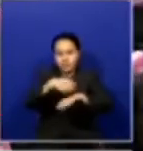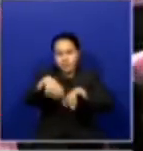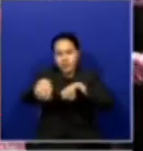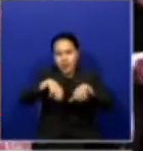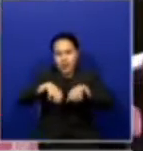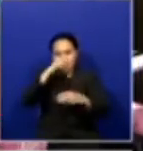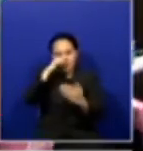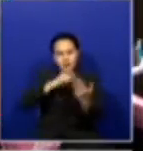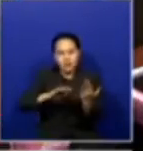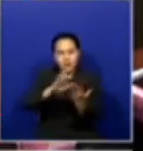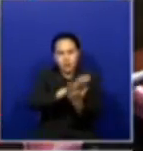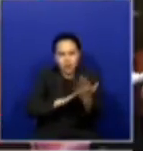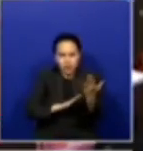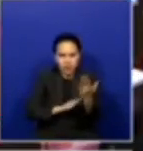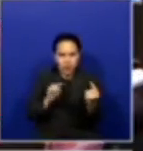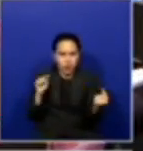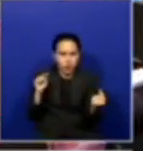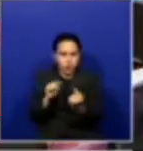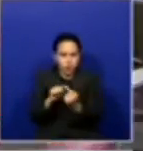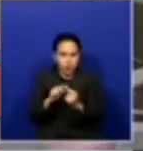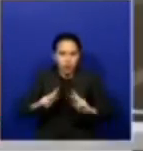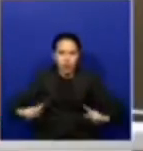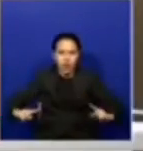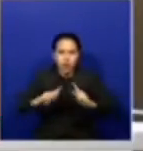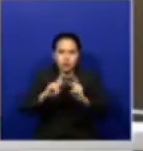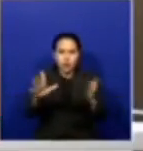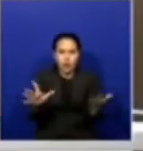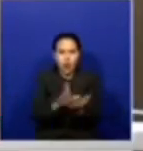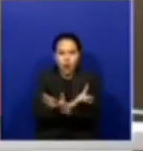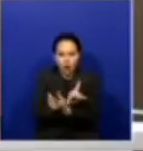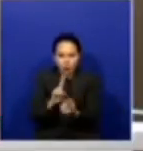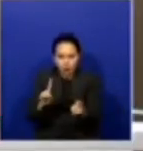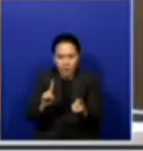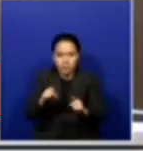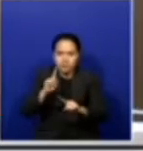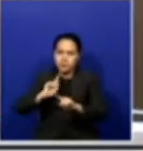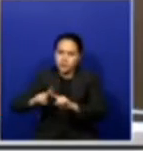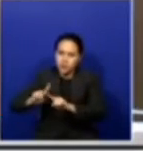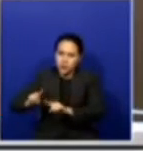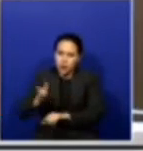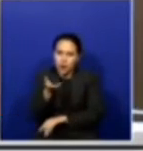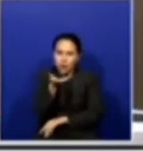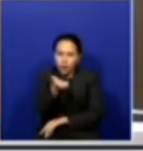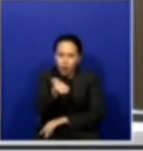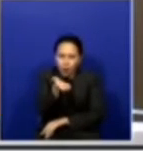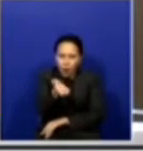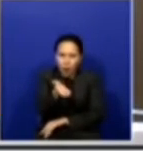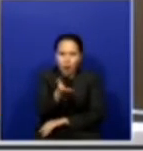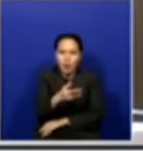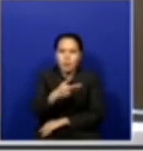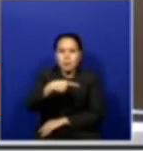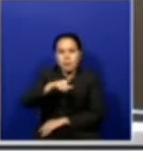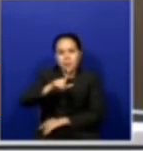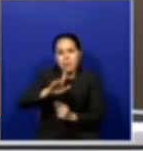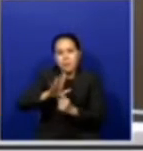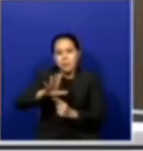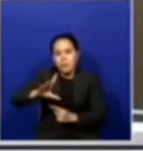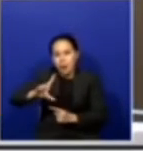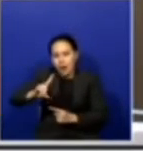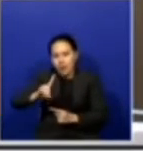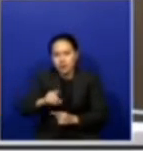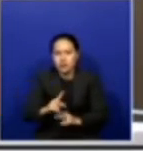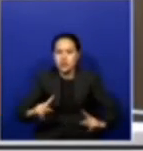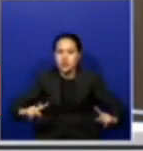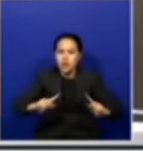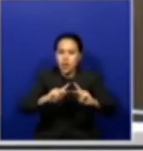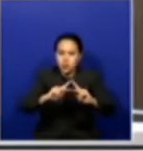เจ้ากระทรวงวัฒนธรรมหรือปลัดกระทรวงนะฮะตอนนี้ต้องขอเรียกร้องปลัดกระทรวงเพราะว่ารัฐมนตรีไม่มีอำนาจทำหน้าที่อะไรฮ